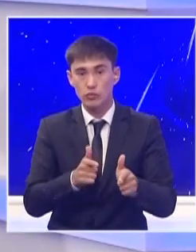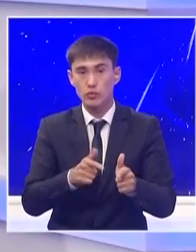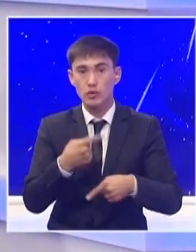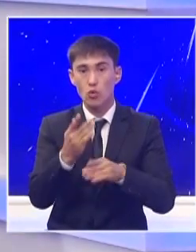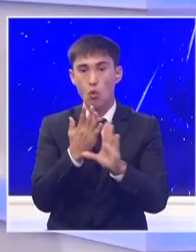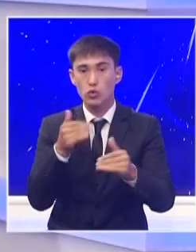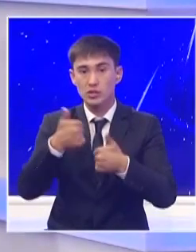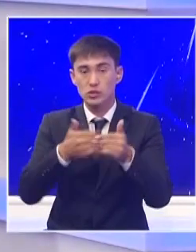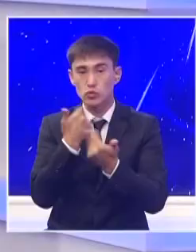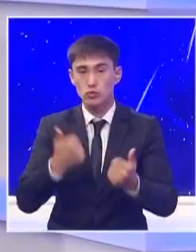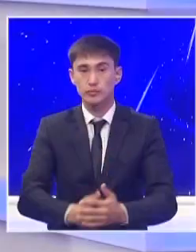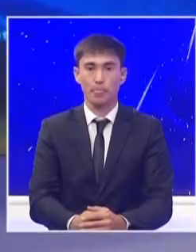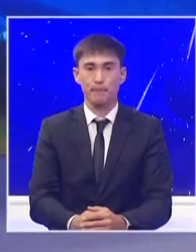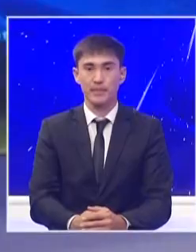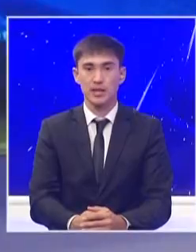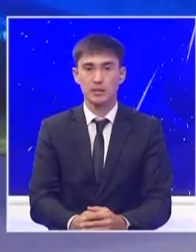жоқ.